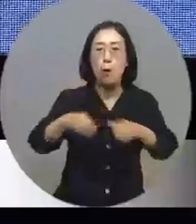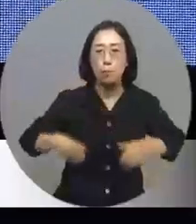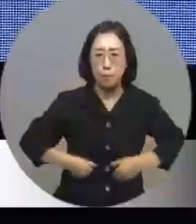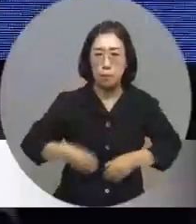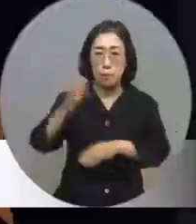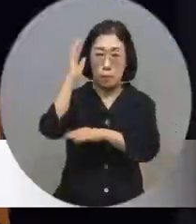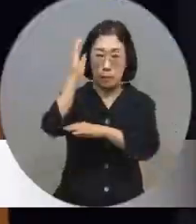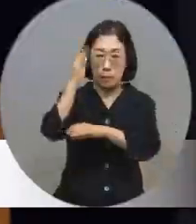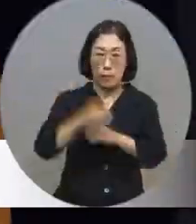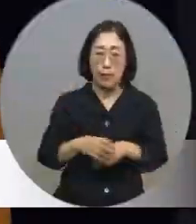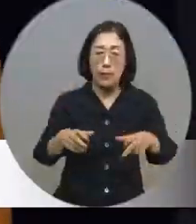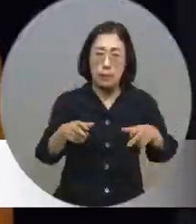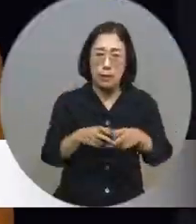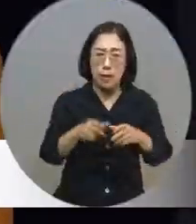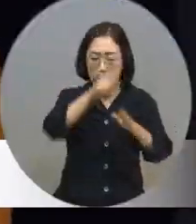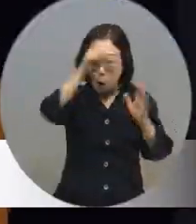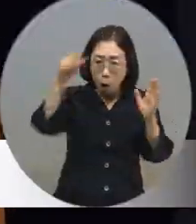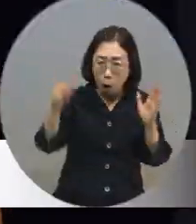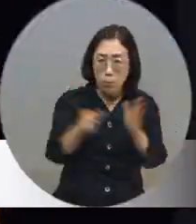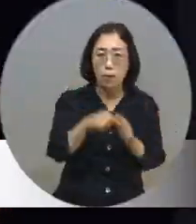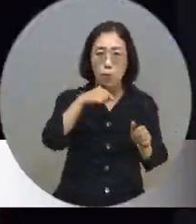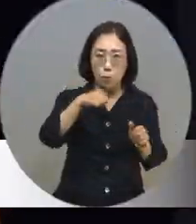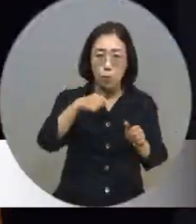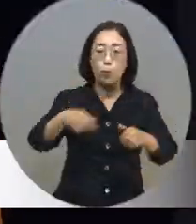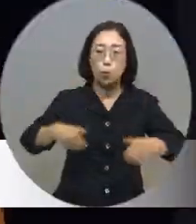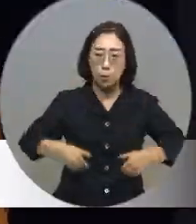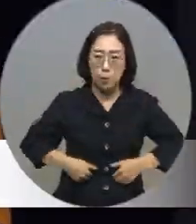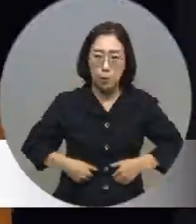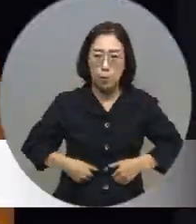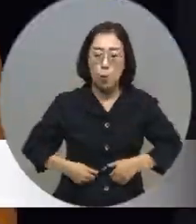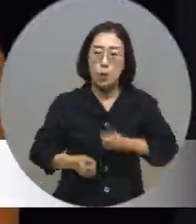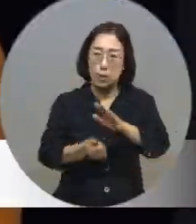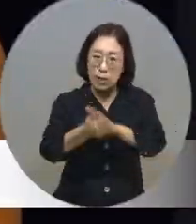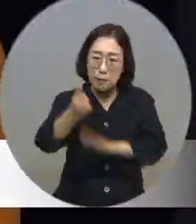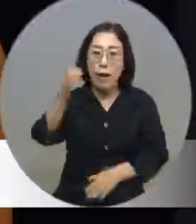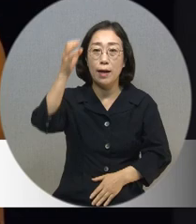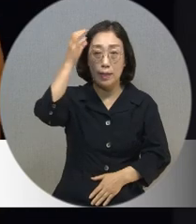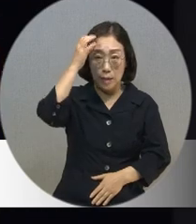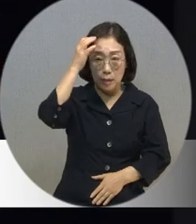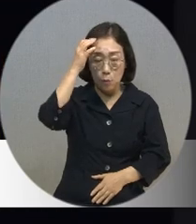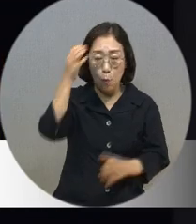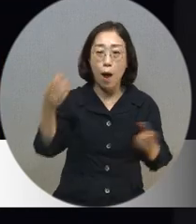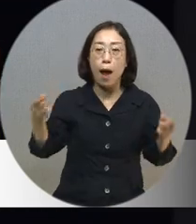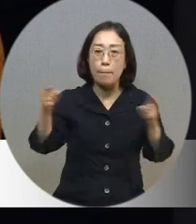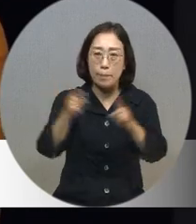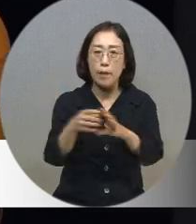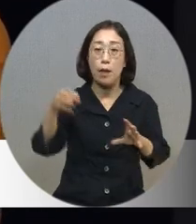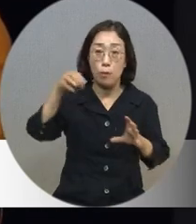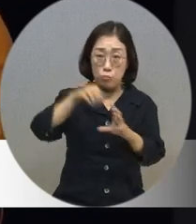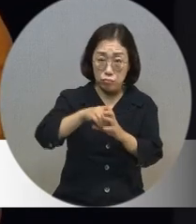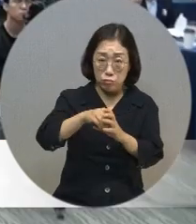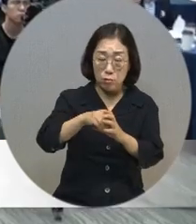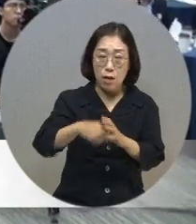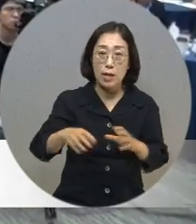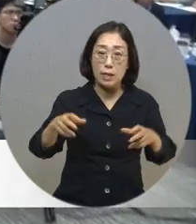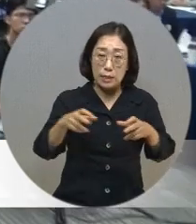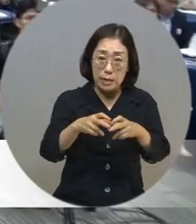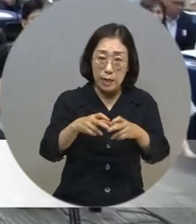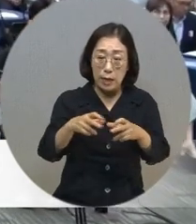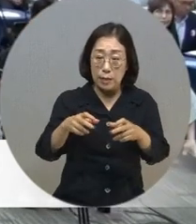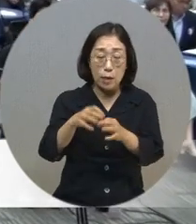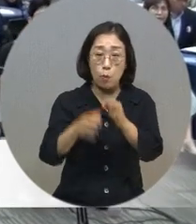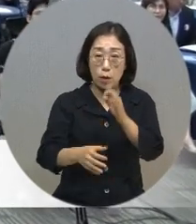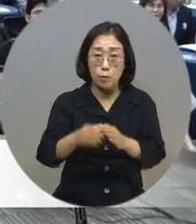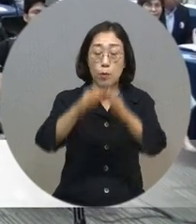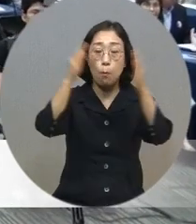강조하는 장애인 평생 교육에 대한 필요성과 비전 기대도 토론장에 올려져 장애인 비장애인